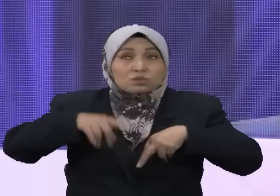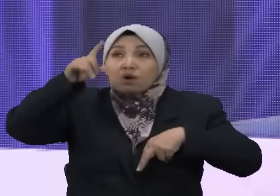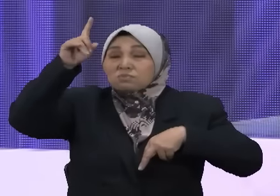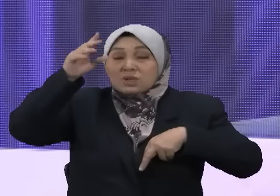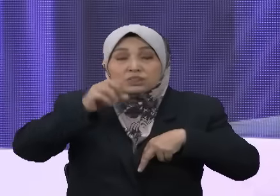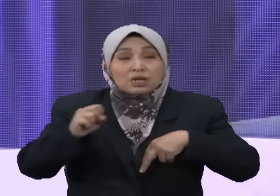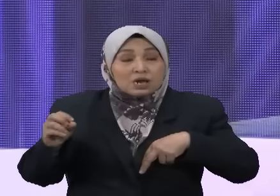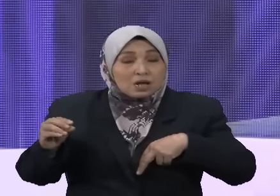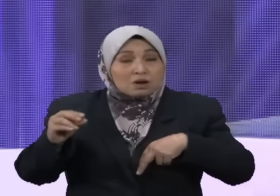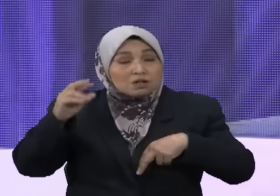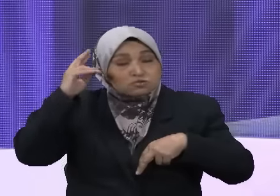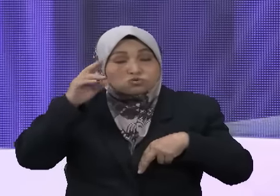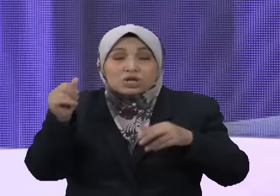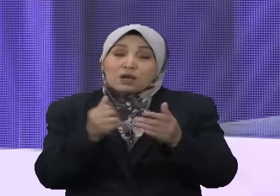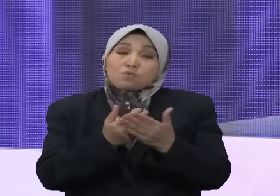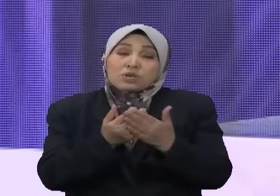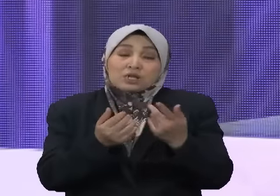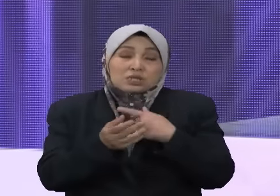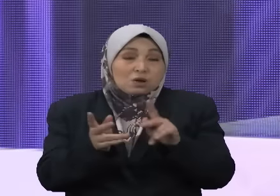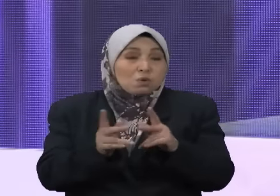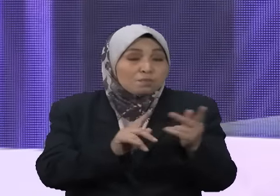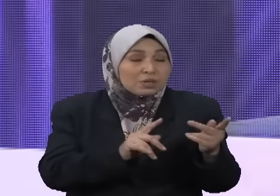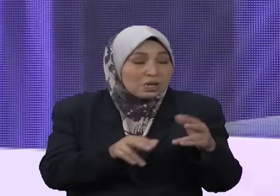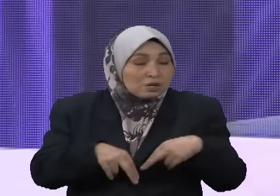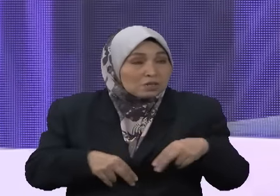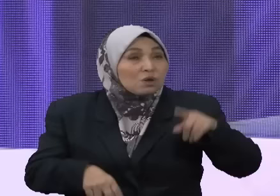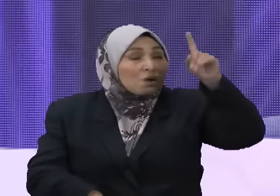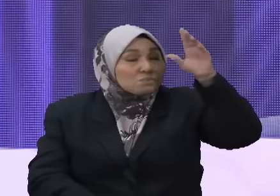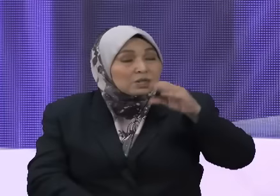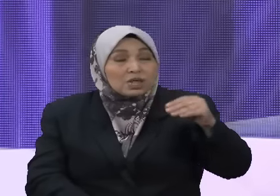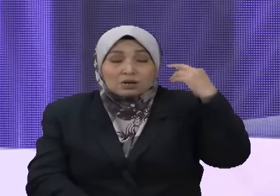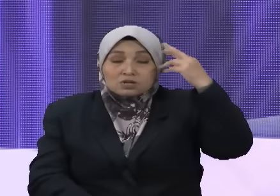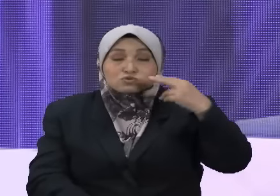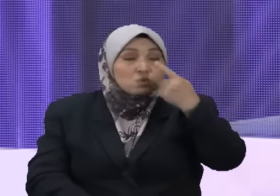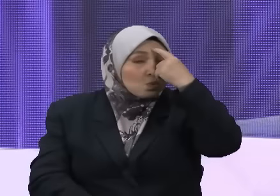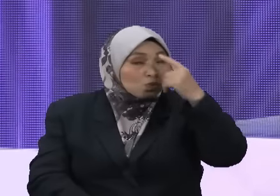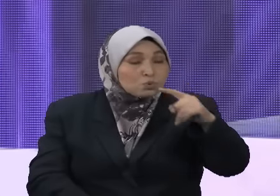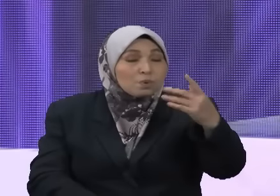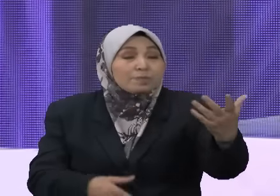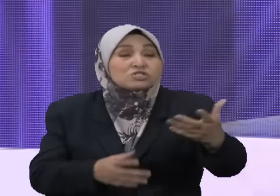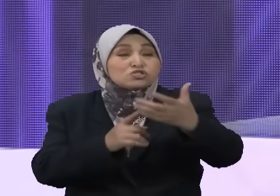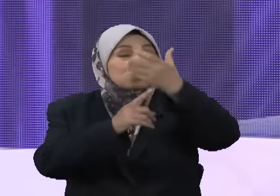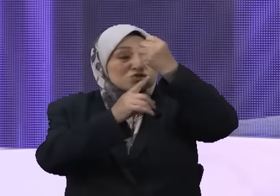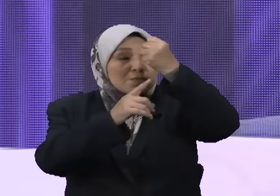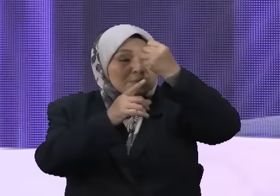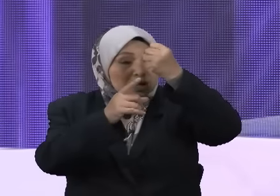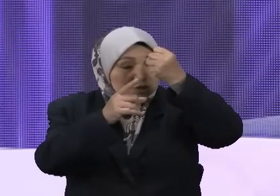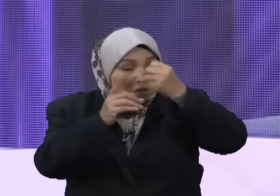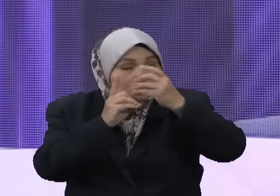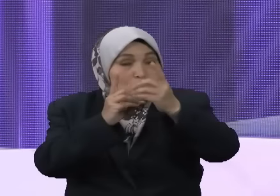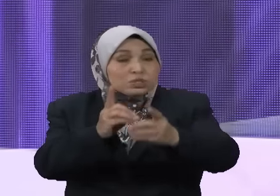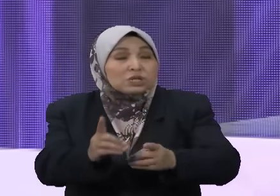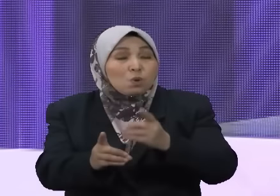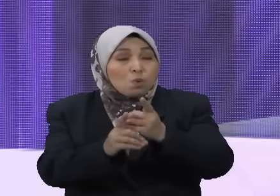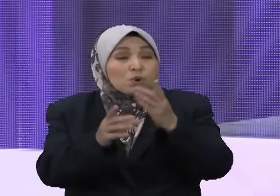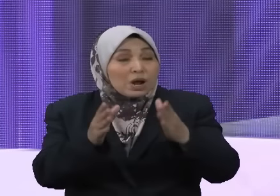rasulnya Janganlah dengan mudah kita mengorbankan kan Allah dan rasulnya demi untuk mencapai habuan dunia hanya kerana orang